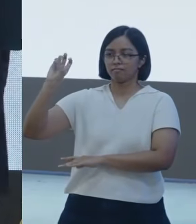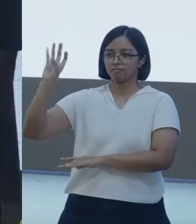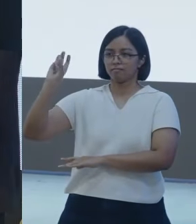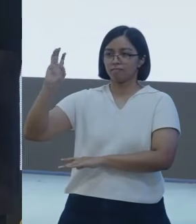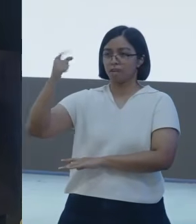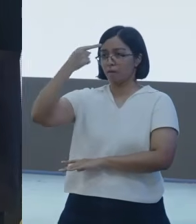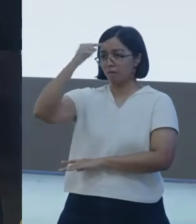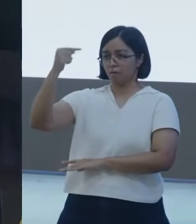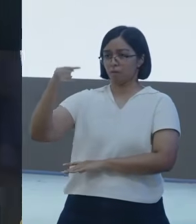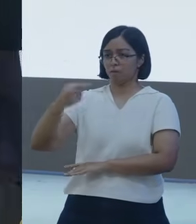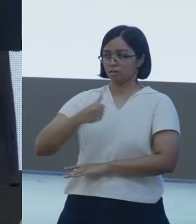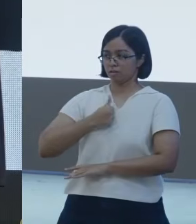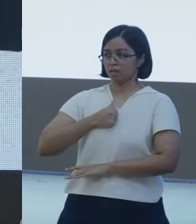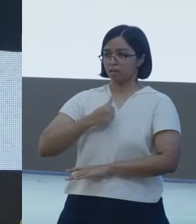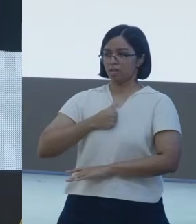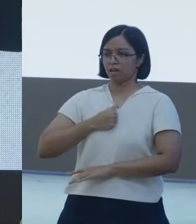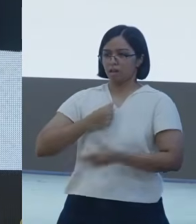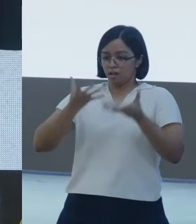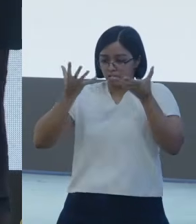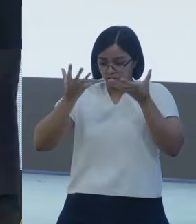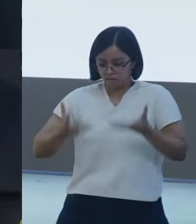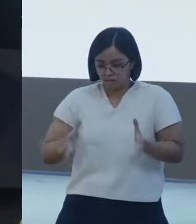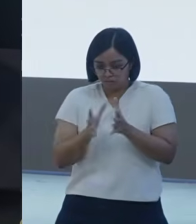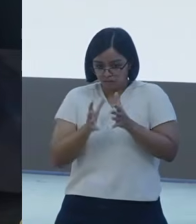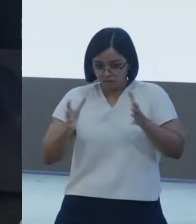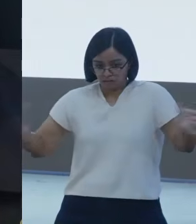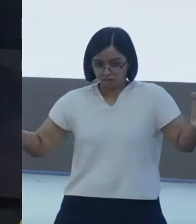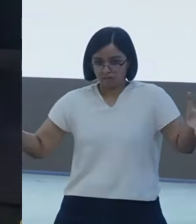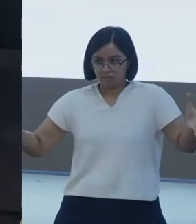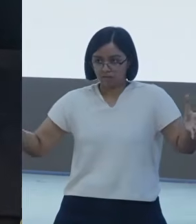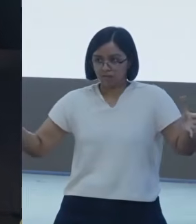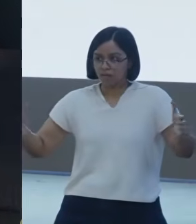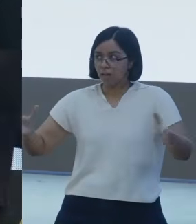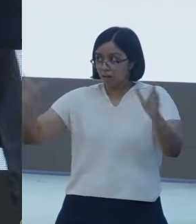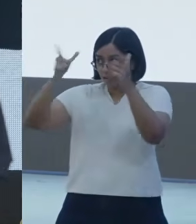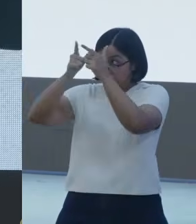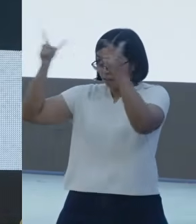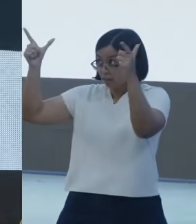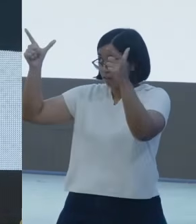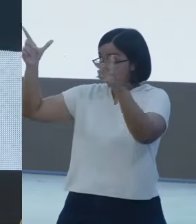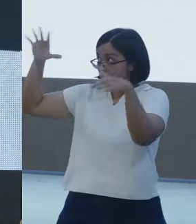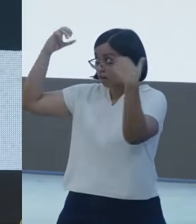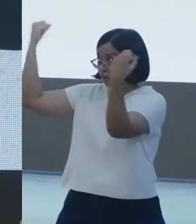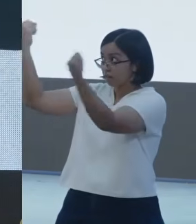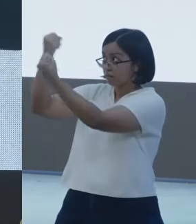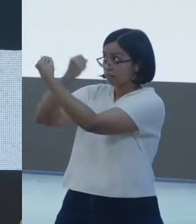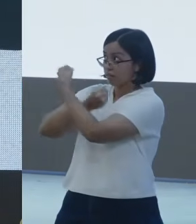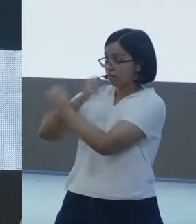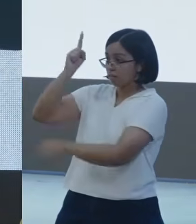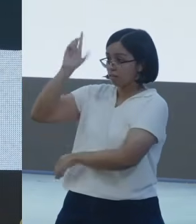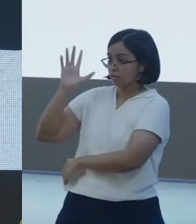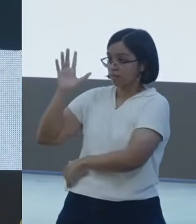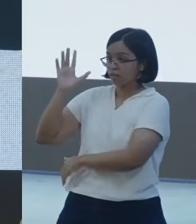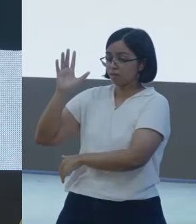pala kalawak, ganun pala kalalim, ganun pala kalaki, kadakila ang pag-ibig ng Panginoon sa